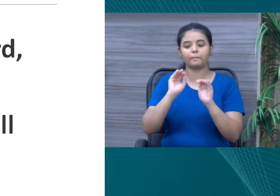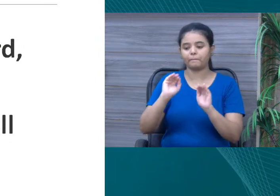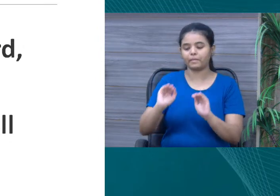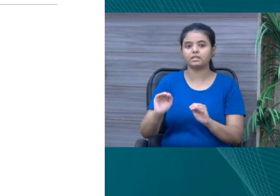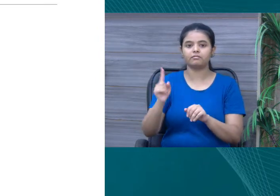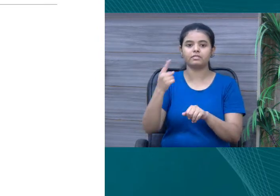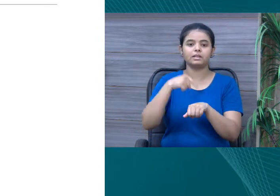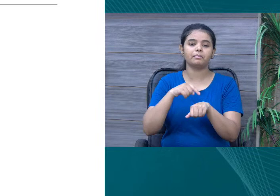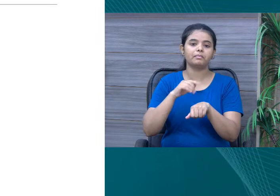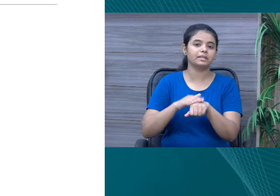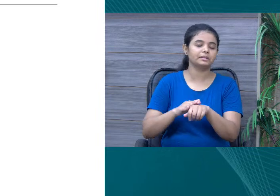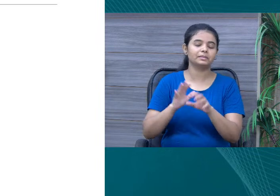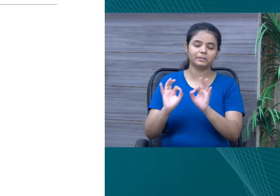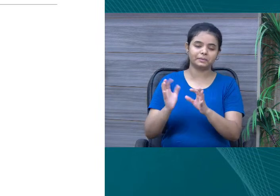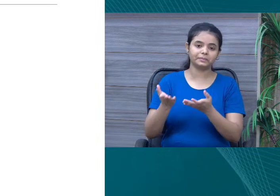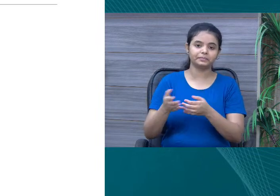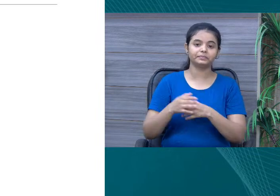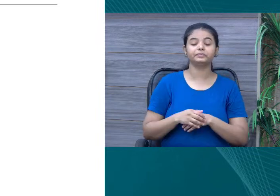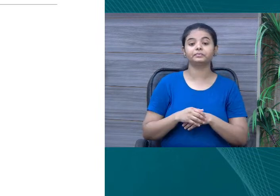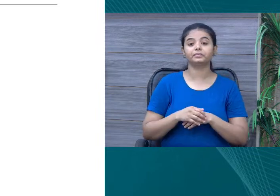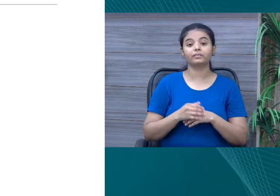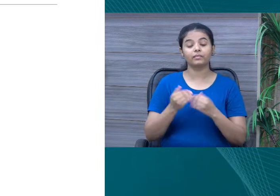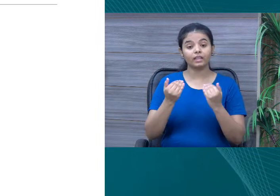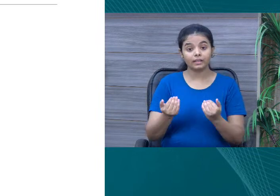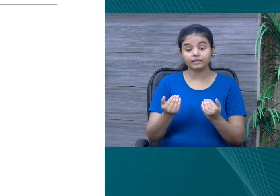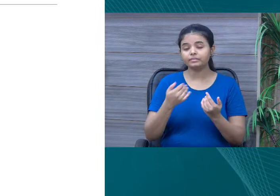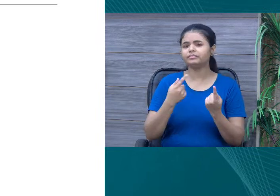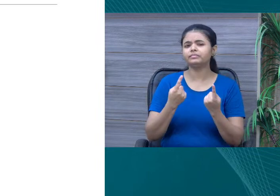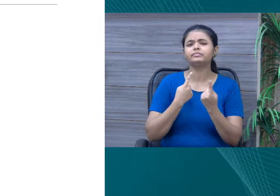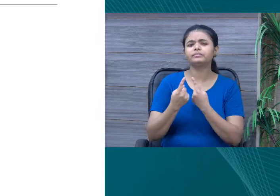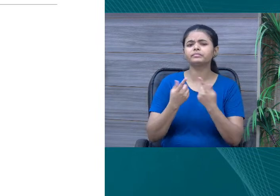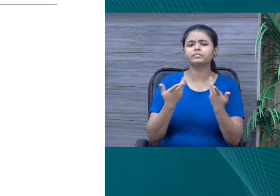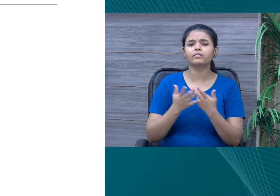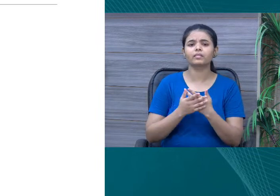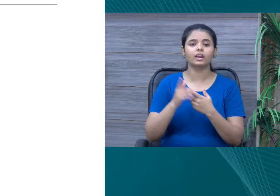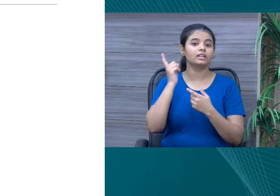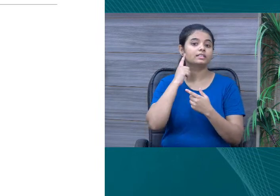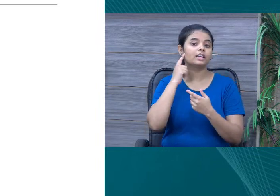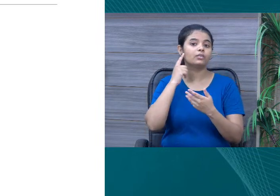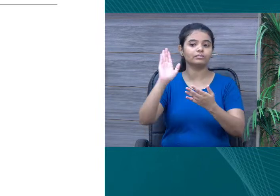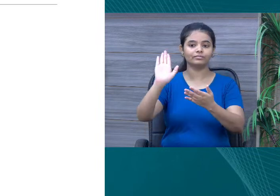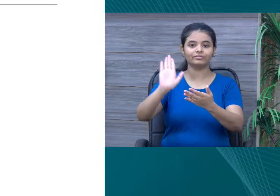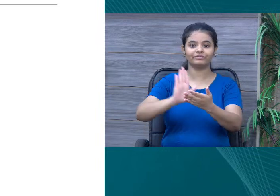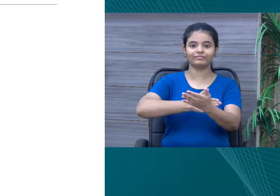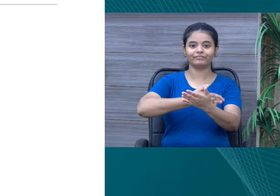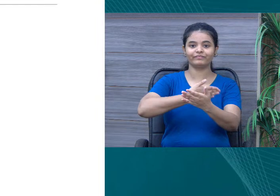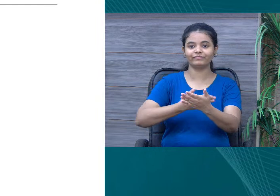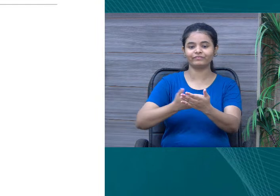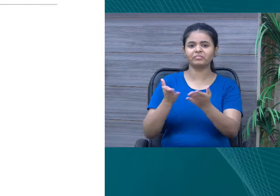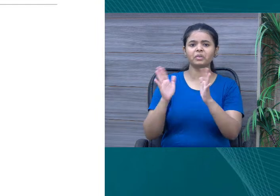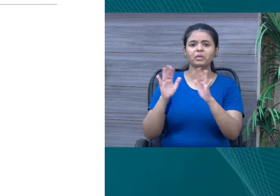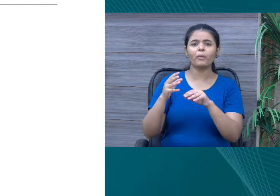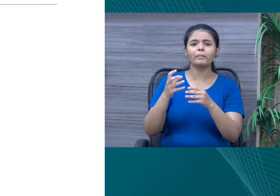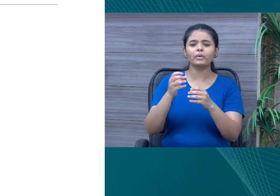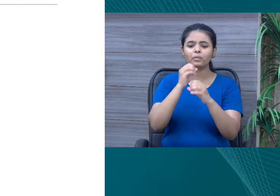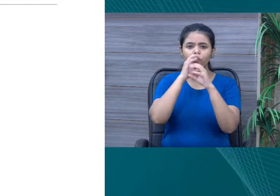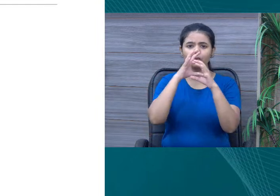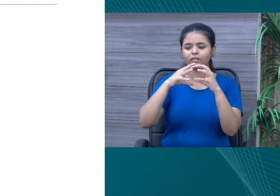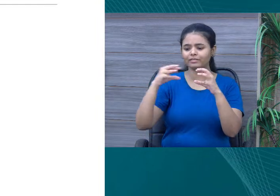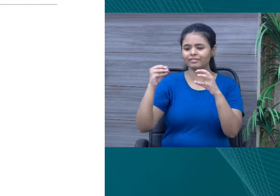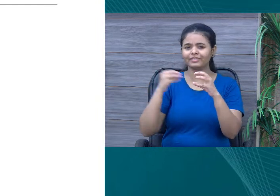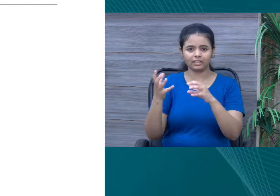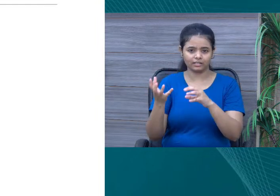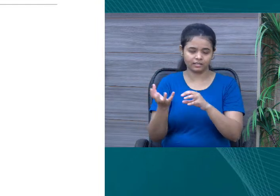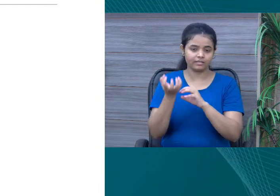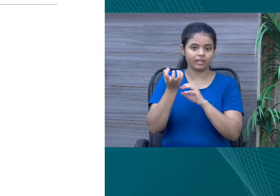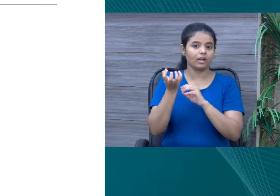आया. Now I was talking about the sound waves which are coming through the seashore,